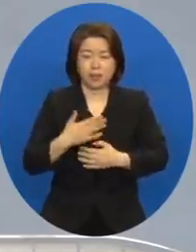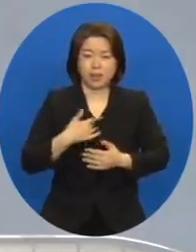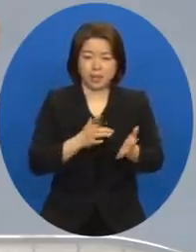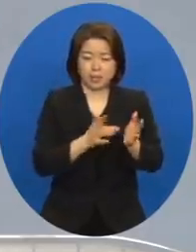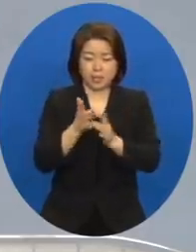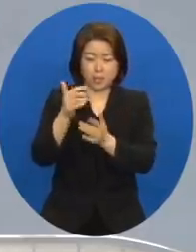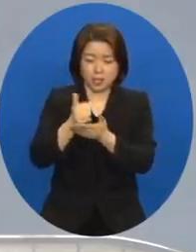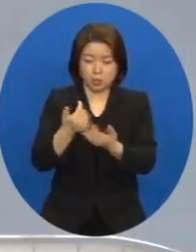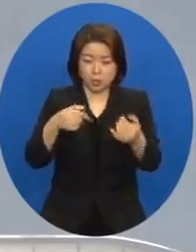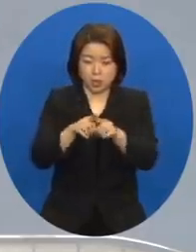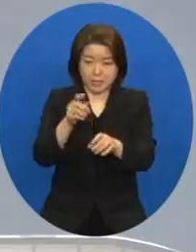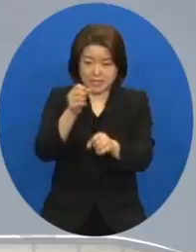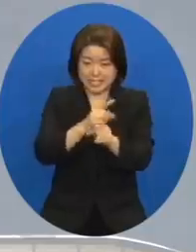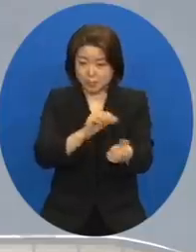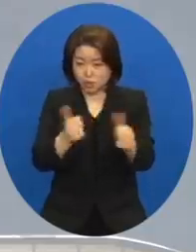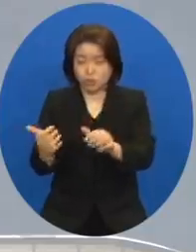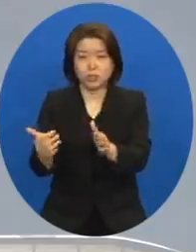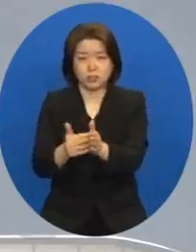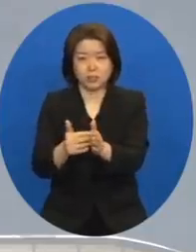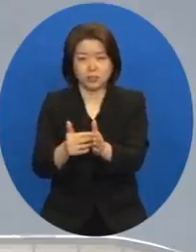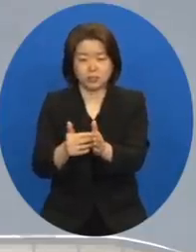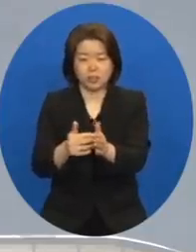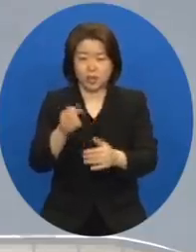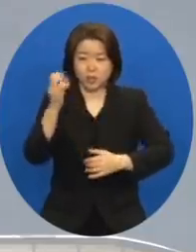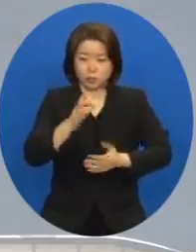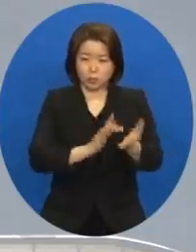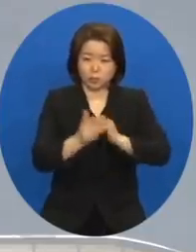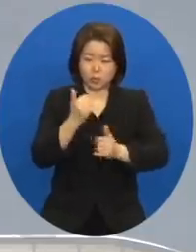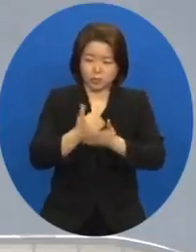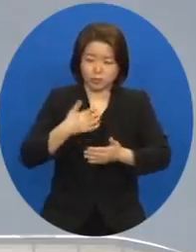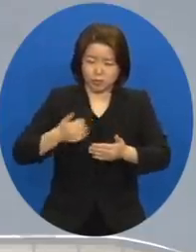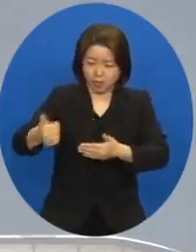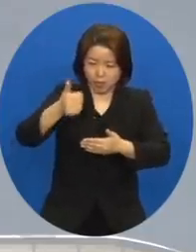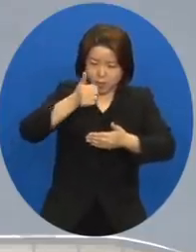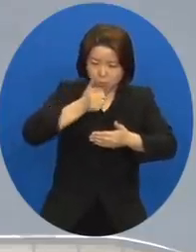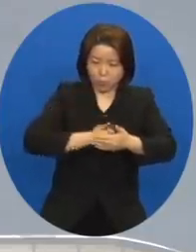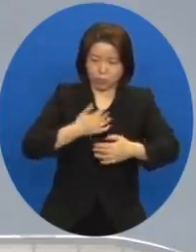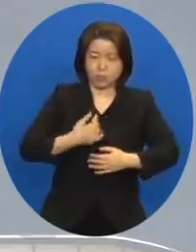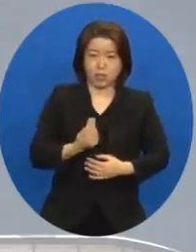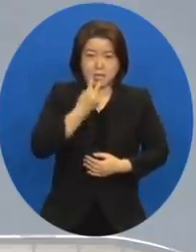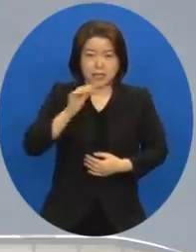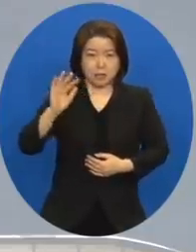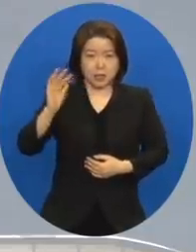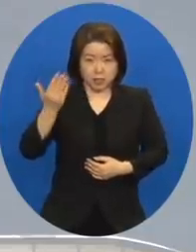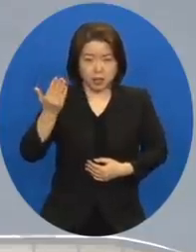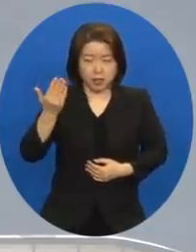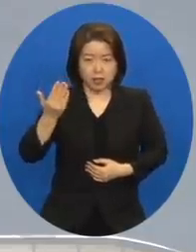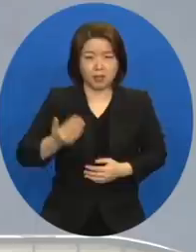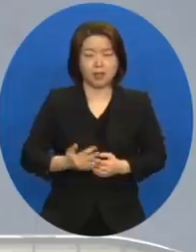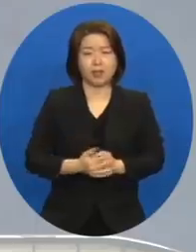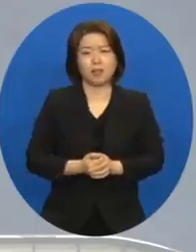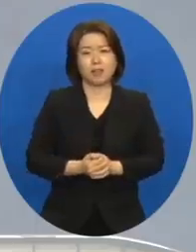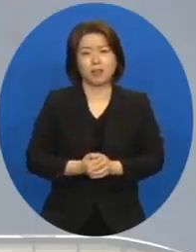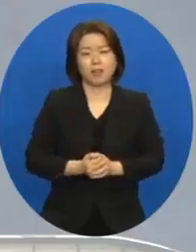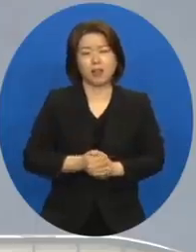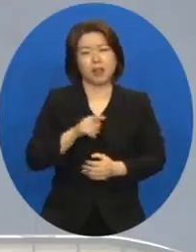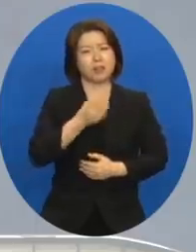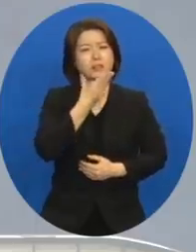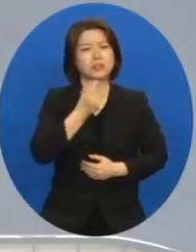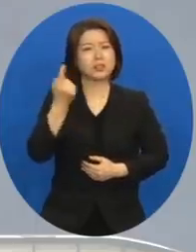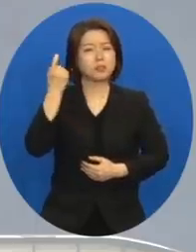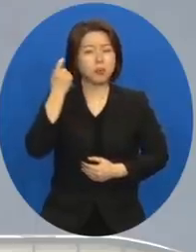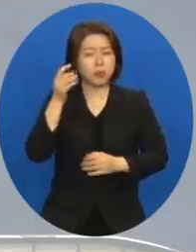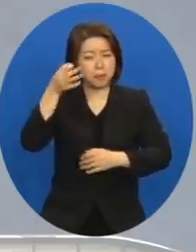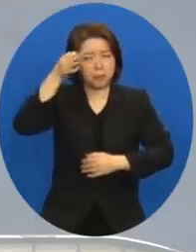함께 이미 죽었고 예수님께서 내 안에 오셔서 내 생명이 되셨다 그 복음을